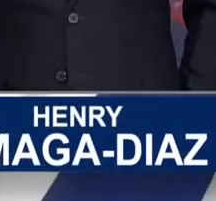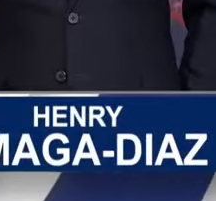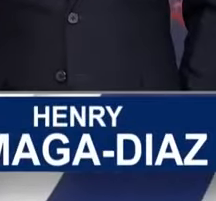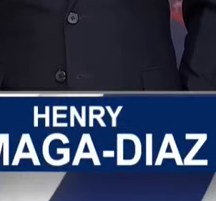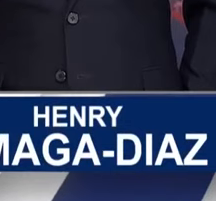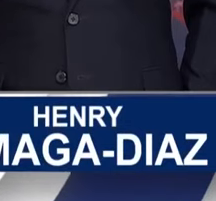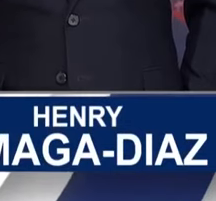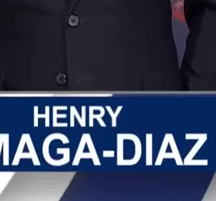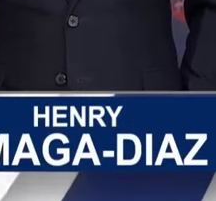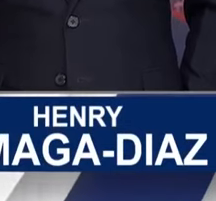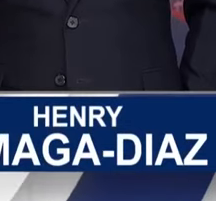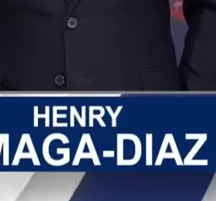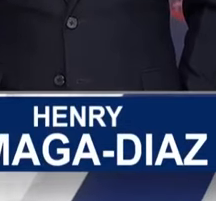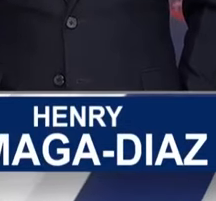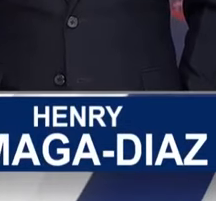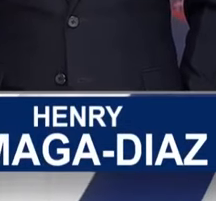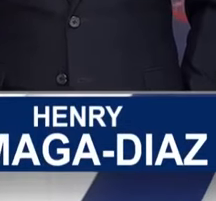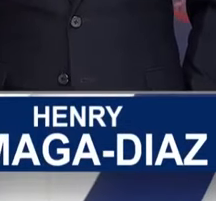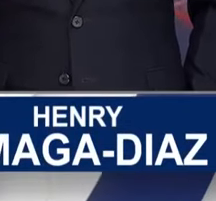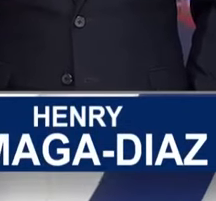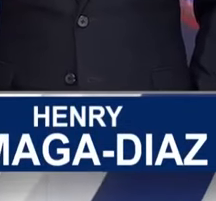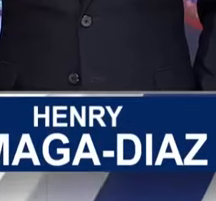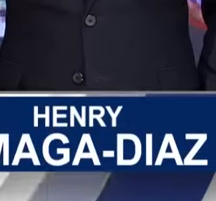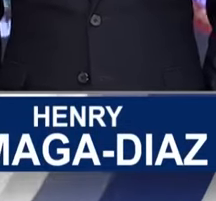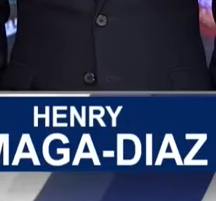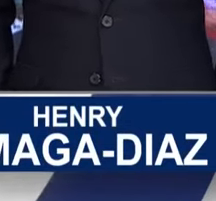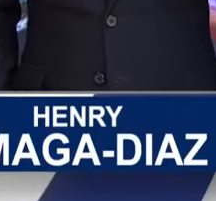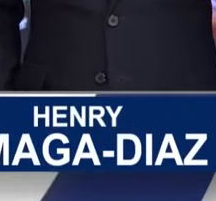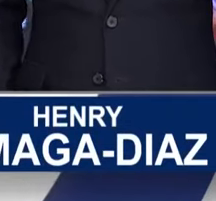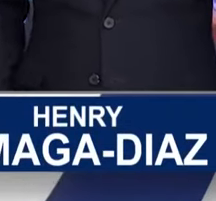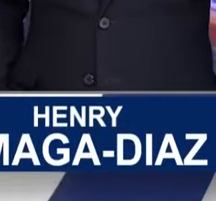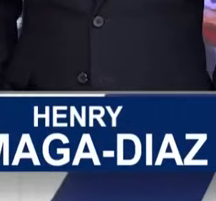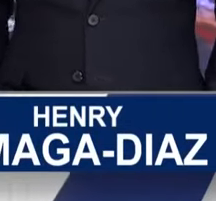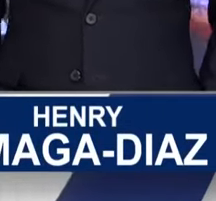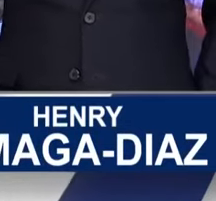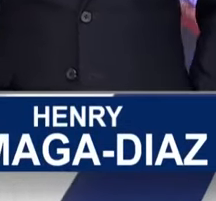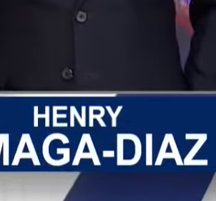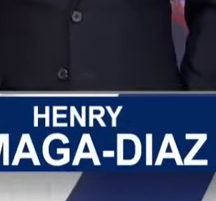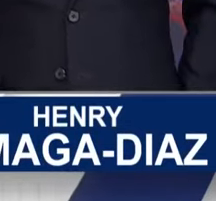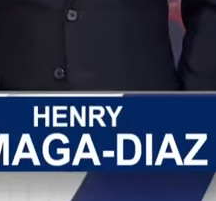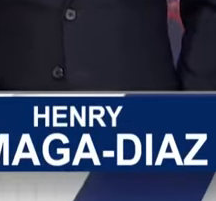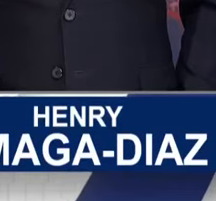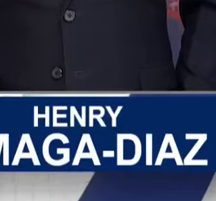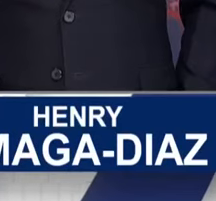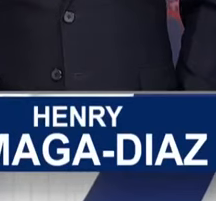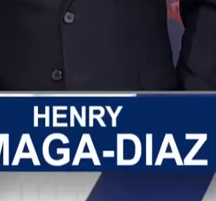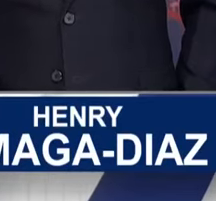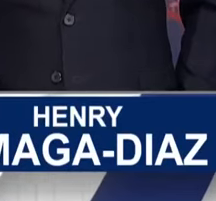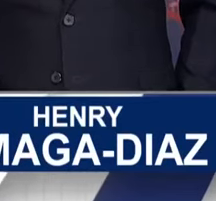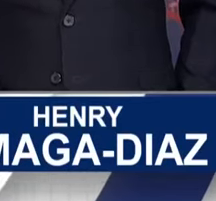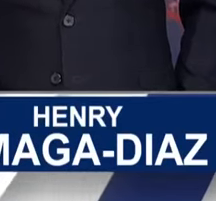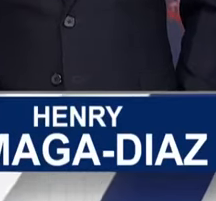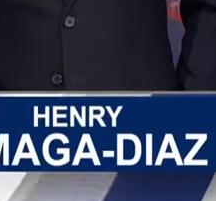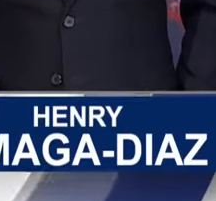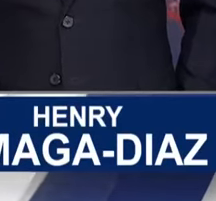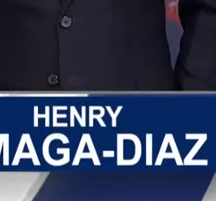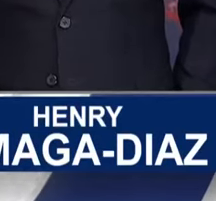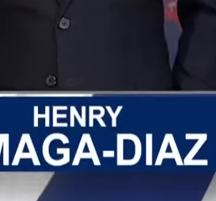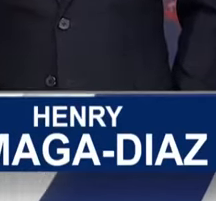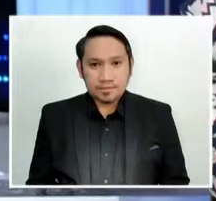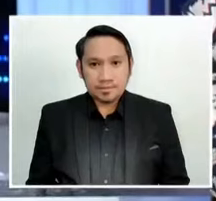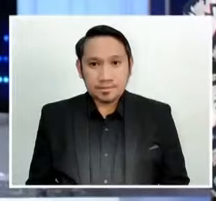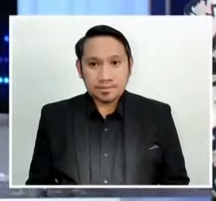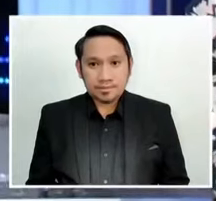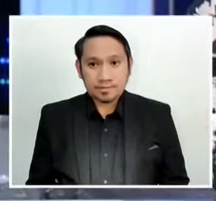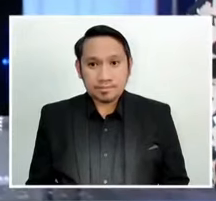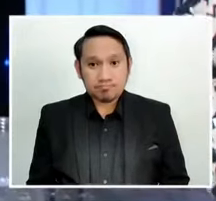Magandang gabi, bayan. Simulan natin ang balitaan sa natagpo ang bangkay na ibinalot naman sa karton.